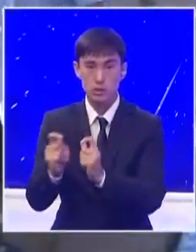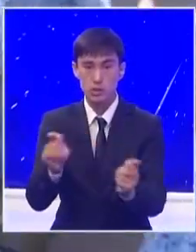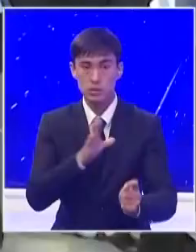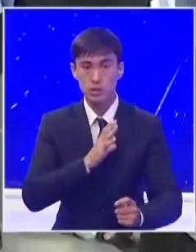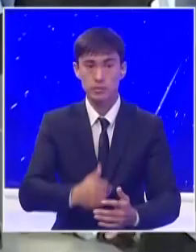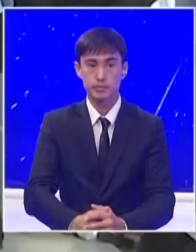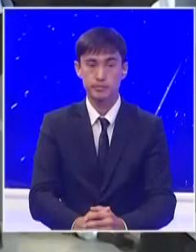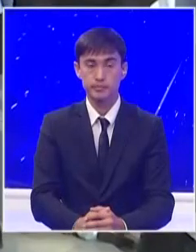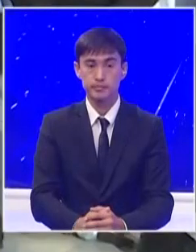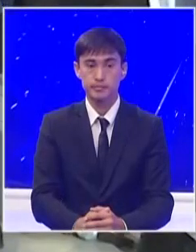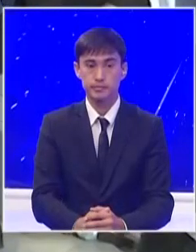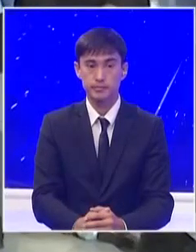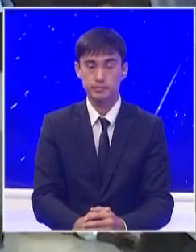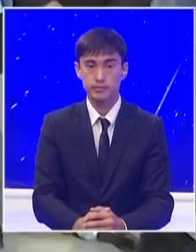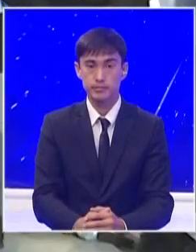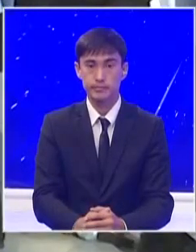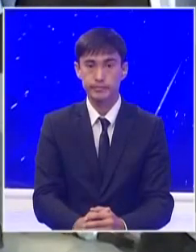табысталды.